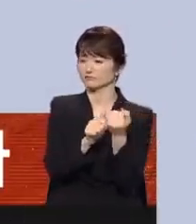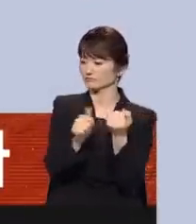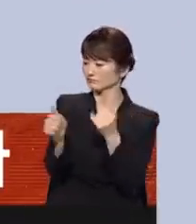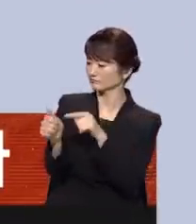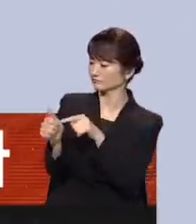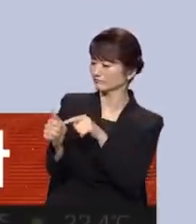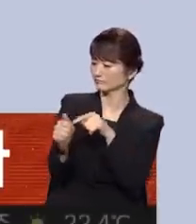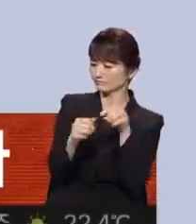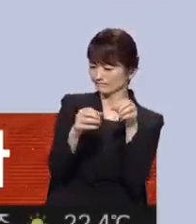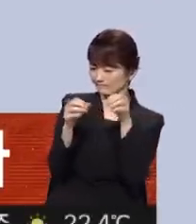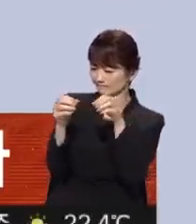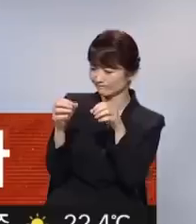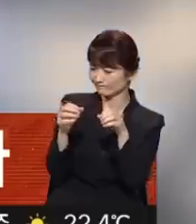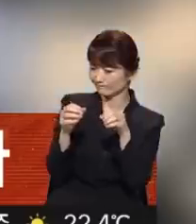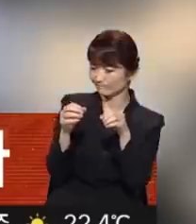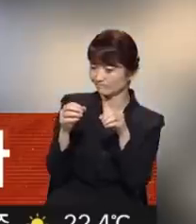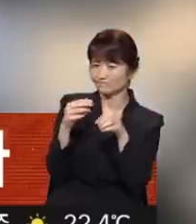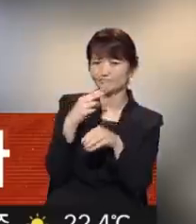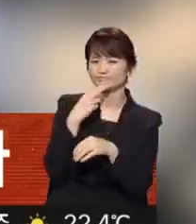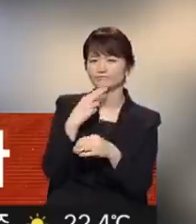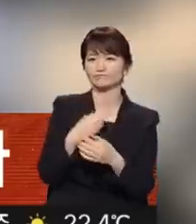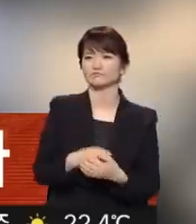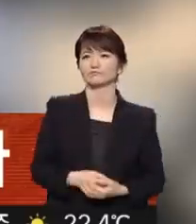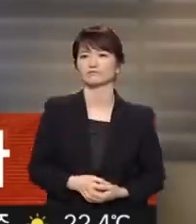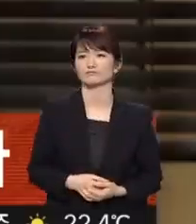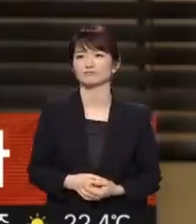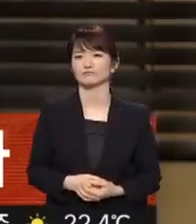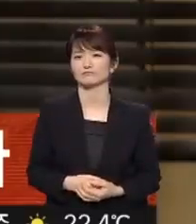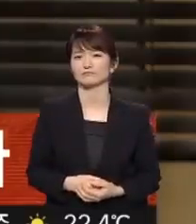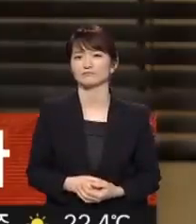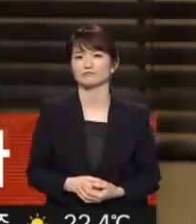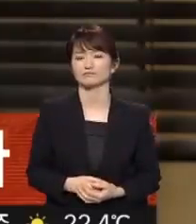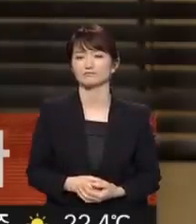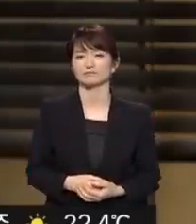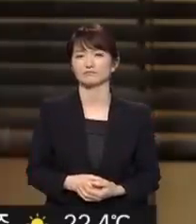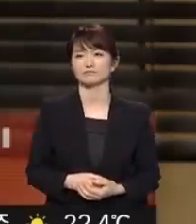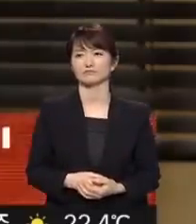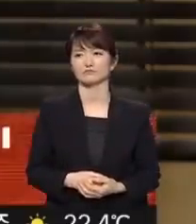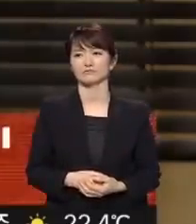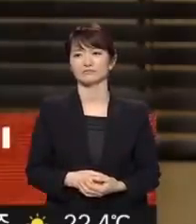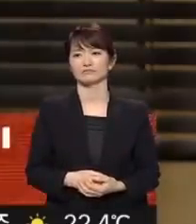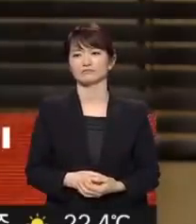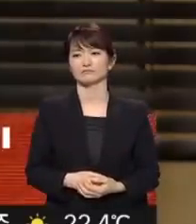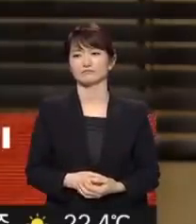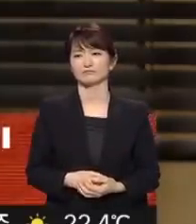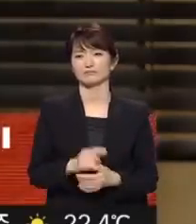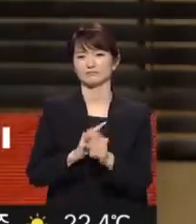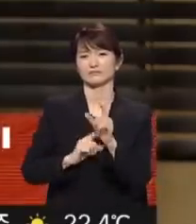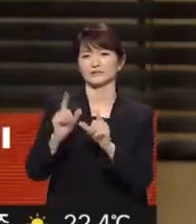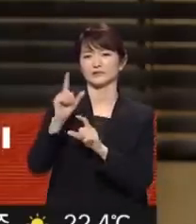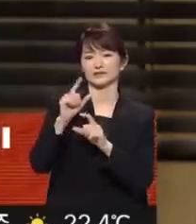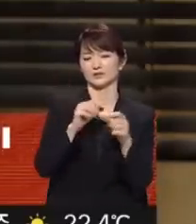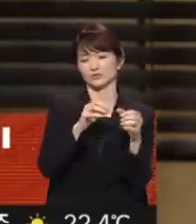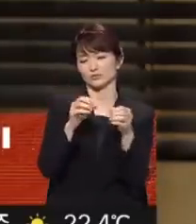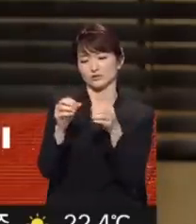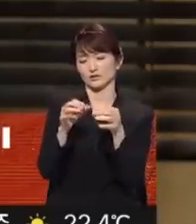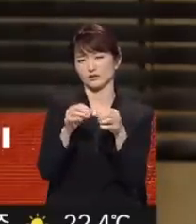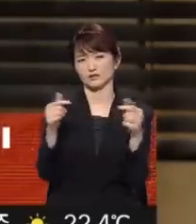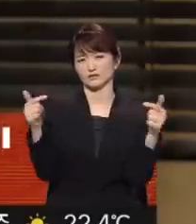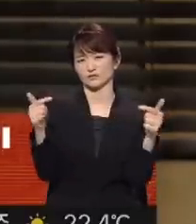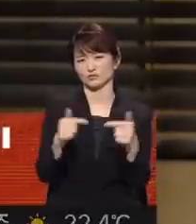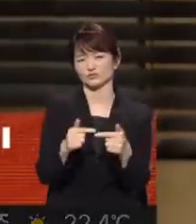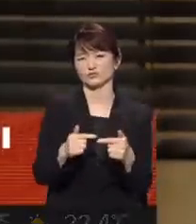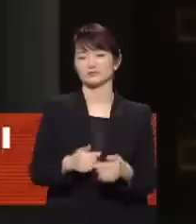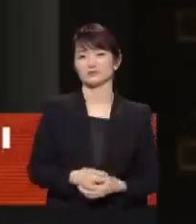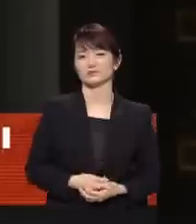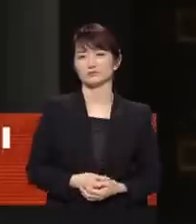남자랑 대화할 게 없어지는 거예요. 뭔만 하면 그냥 엉뚱한 얘기를 해버리니까 그러다 보니까 더 대화가 줄어들었던 것 같아요. 아니